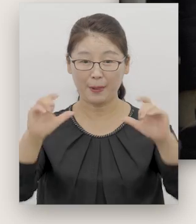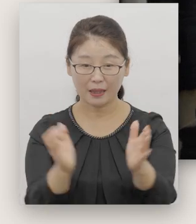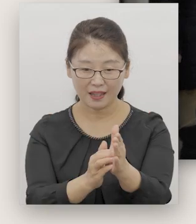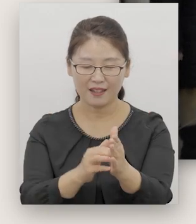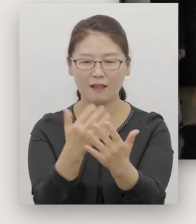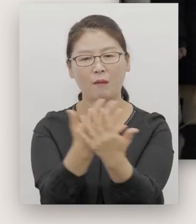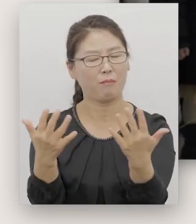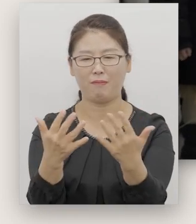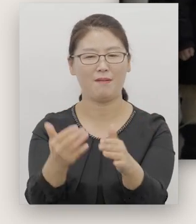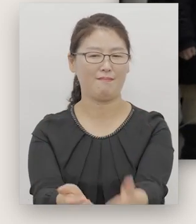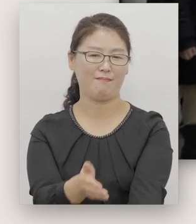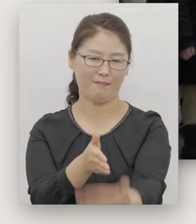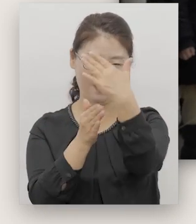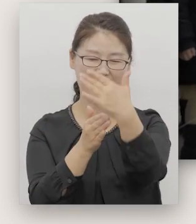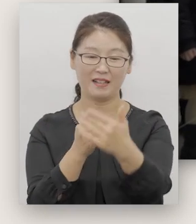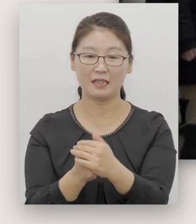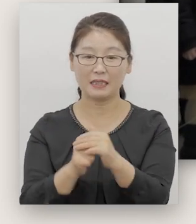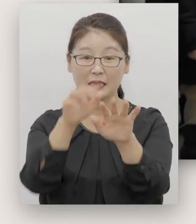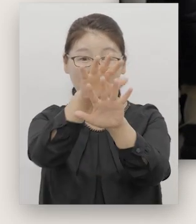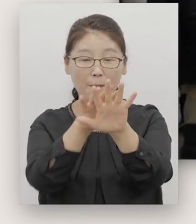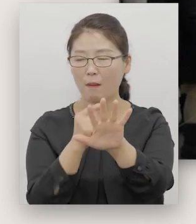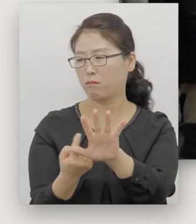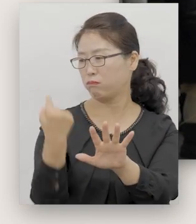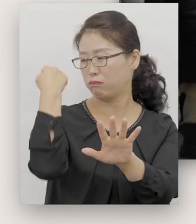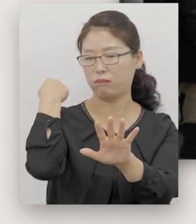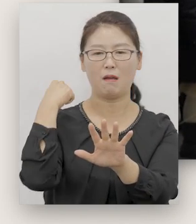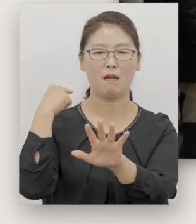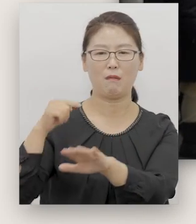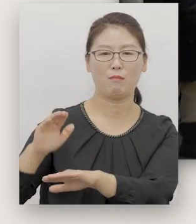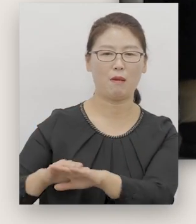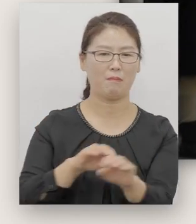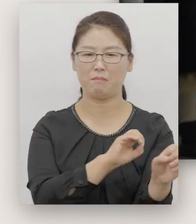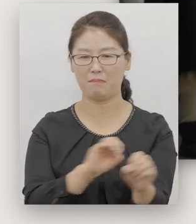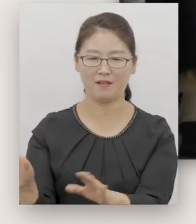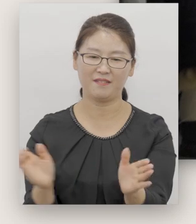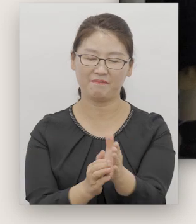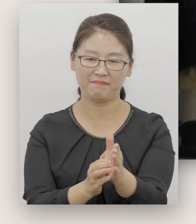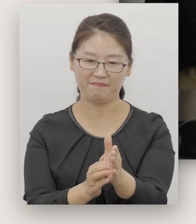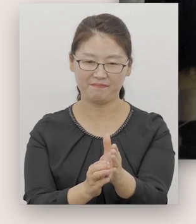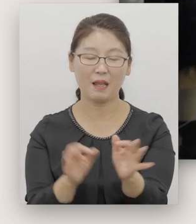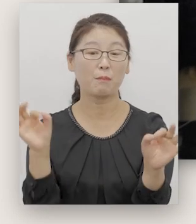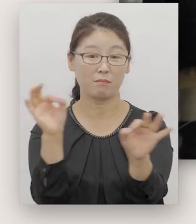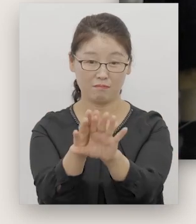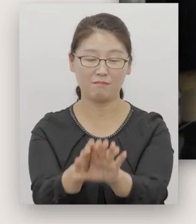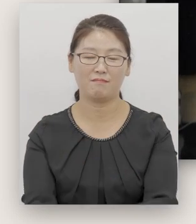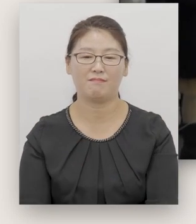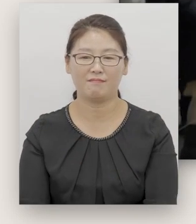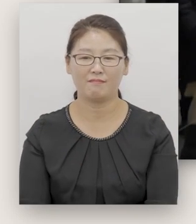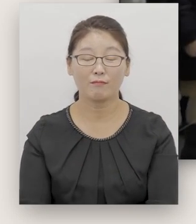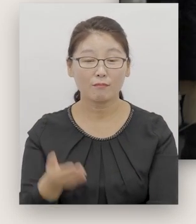그 천막 뒤에 드리워져서 이제 버려지게 되는 것이죠. 이 소실됐습니다. 하지만